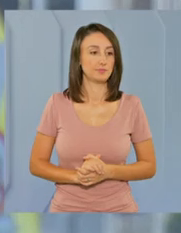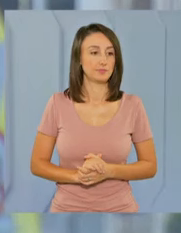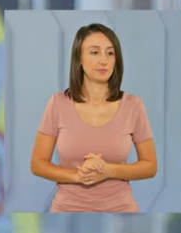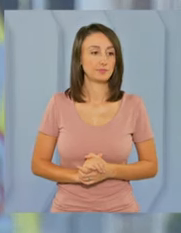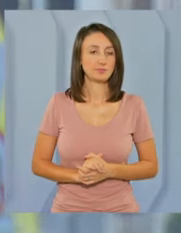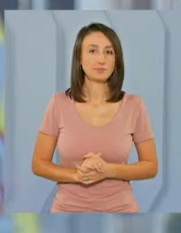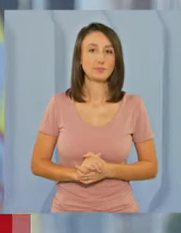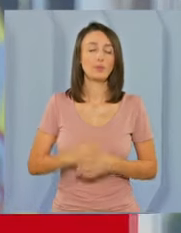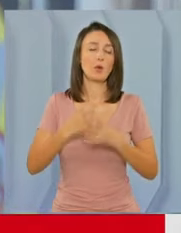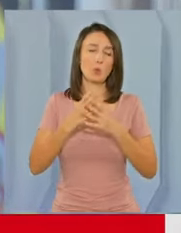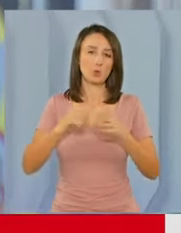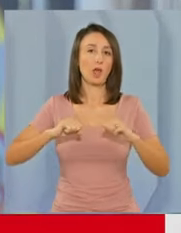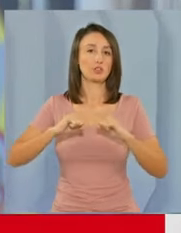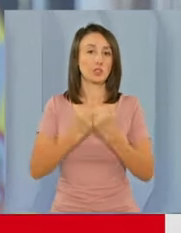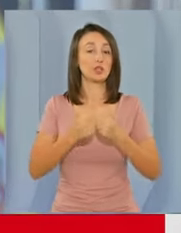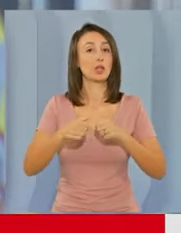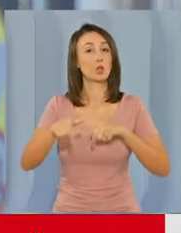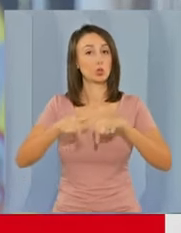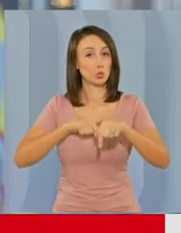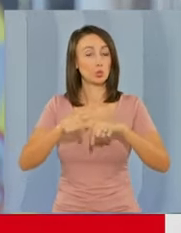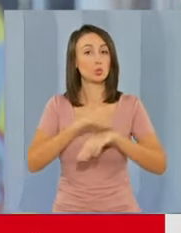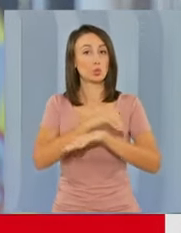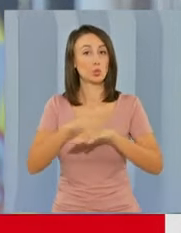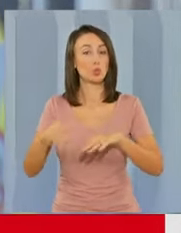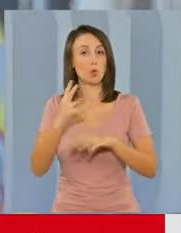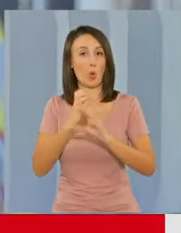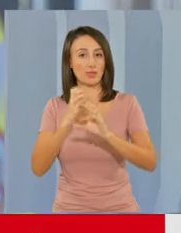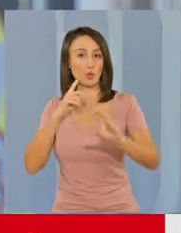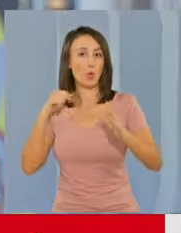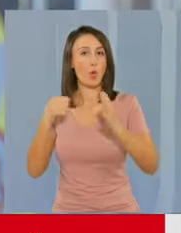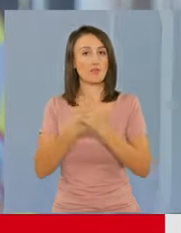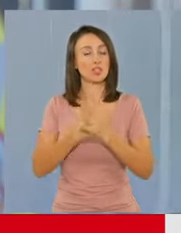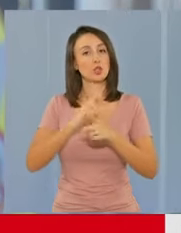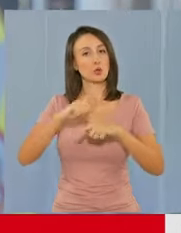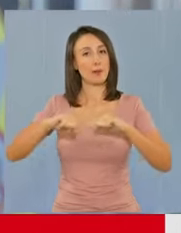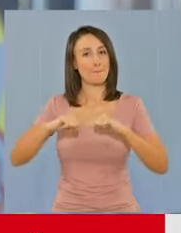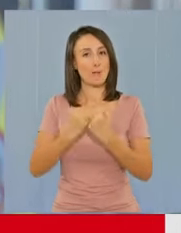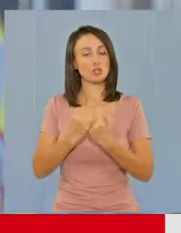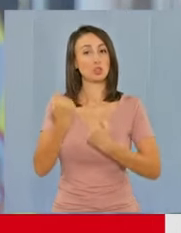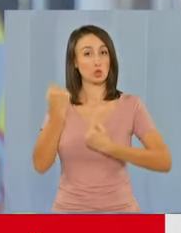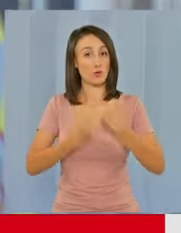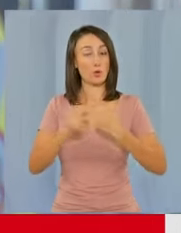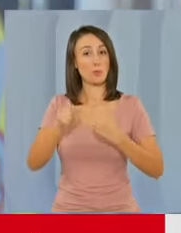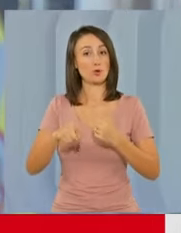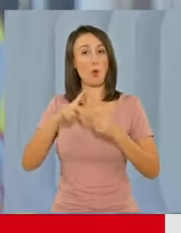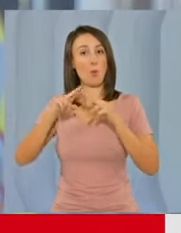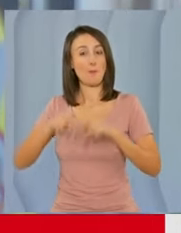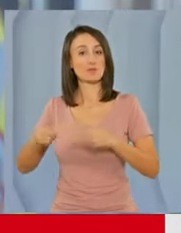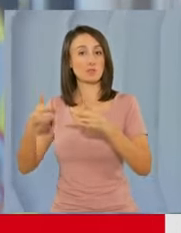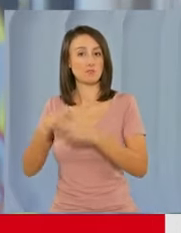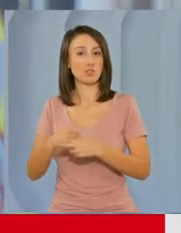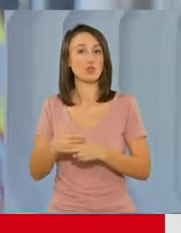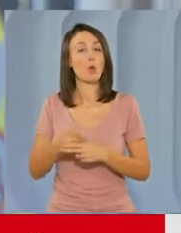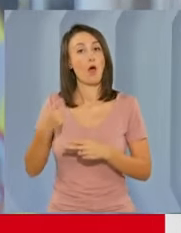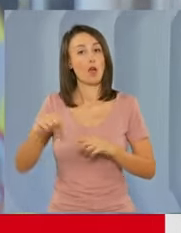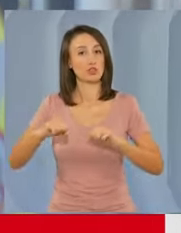val de accidente pe șoselele din țară în Neamț două tiruri s au ciocnit frontal iar în urma impactului șoferul și pasagera sa au rămas încarcerați un alt